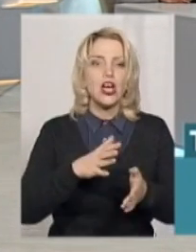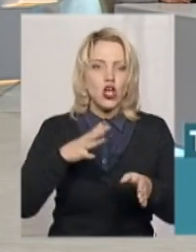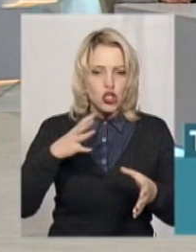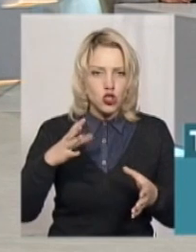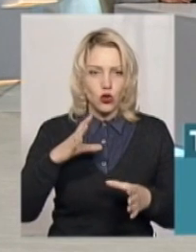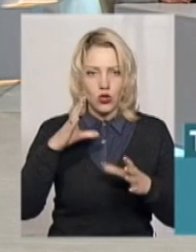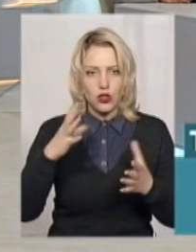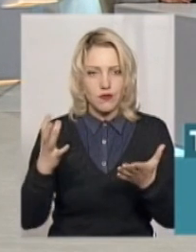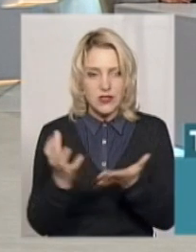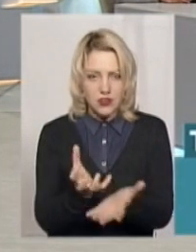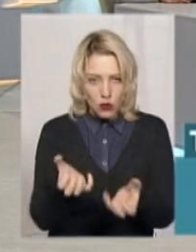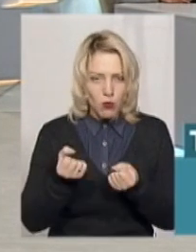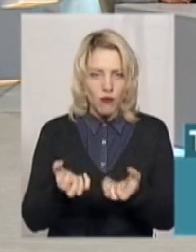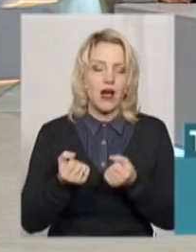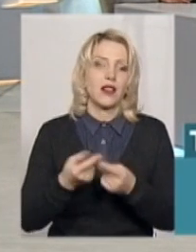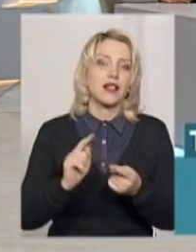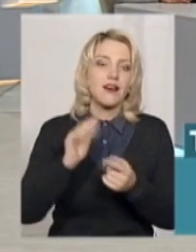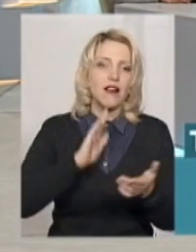створити умови без